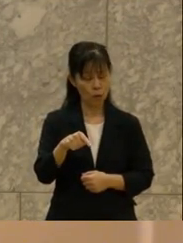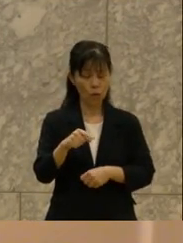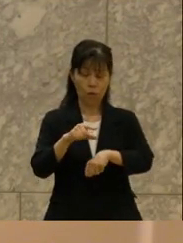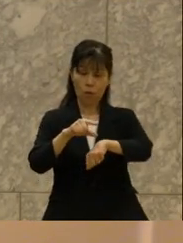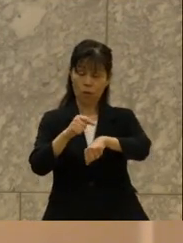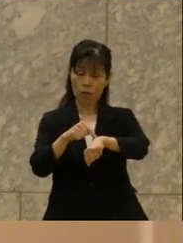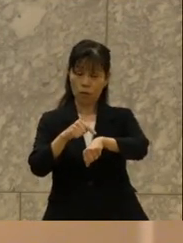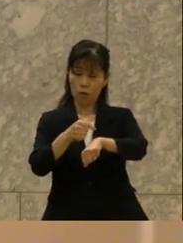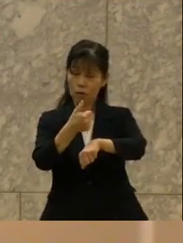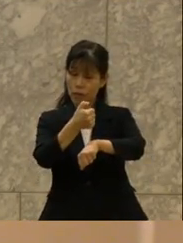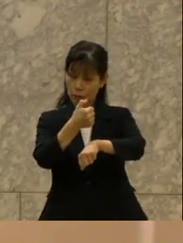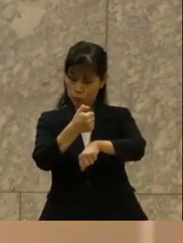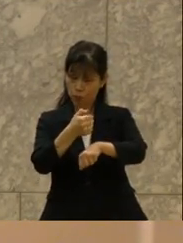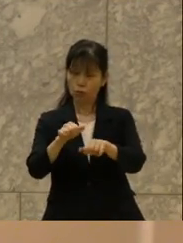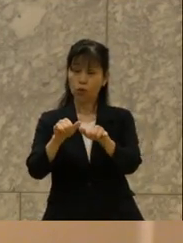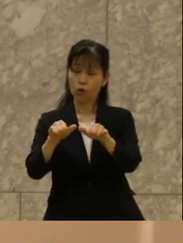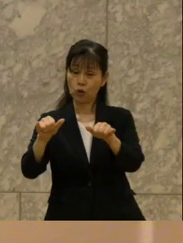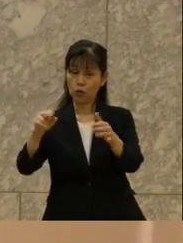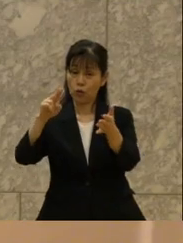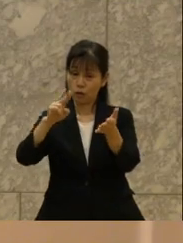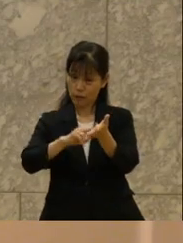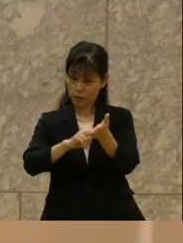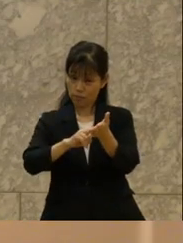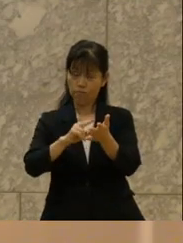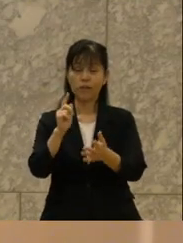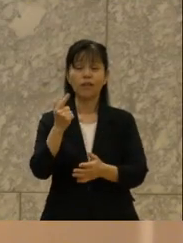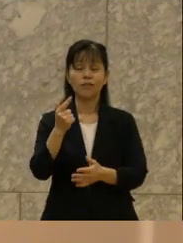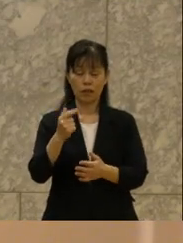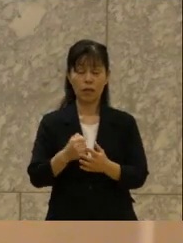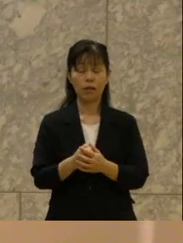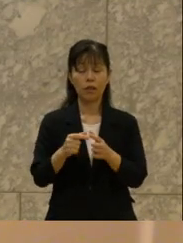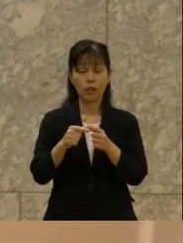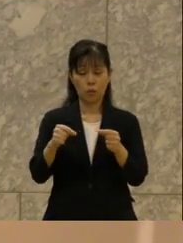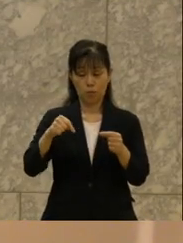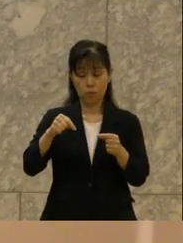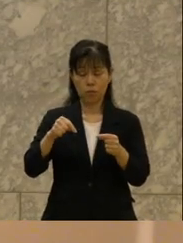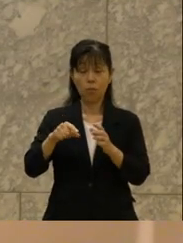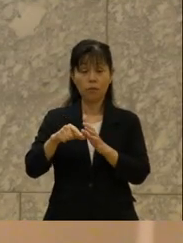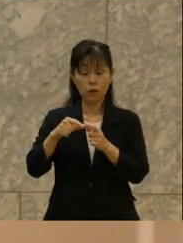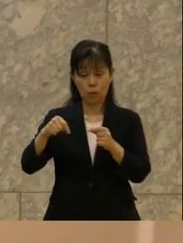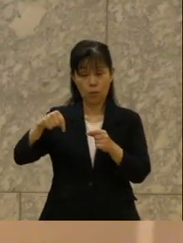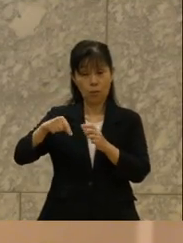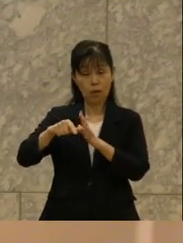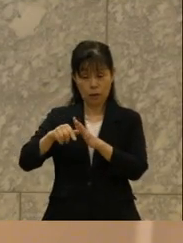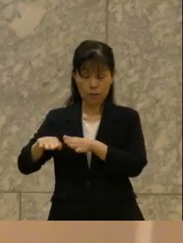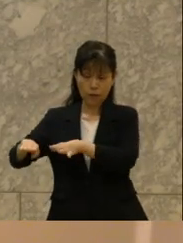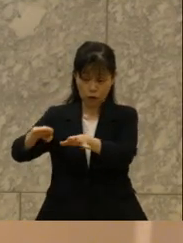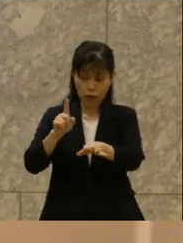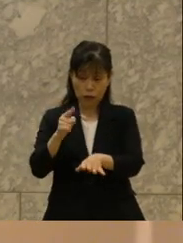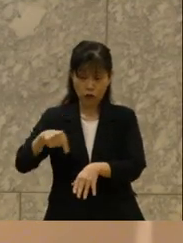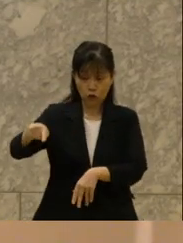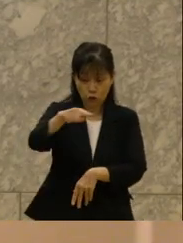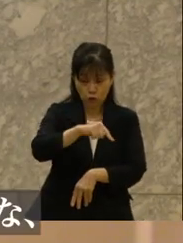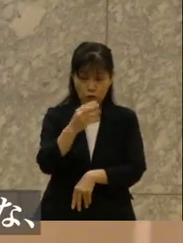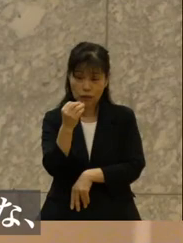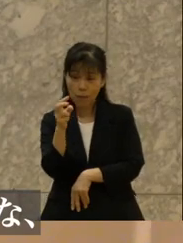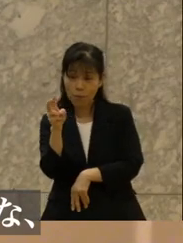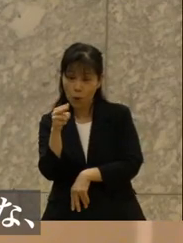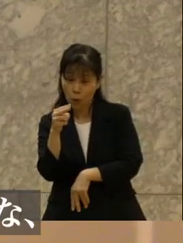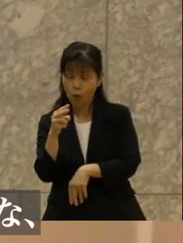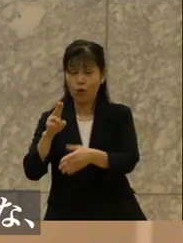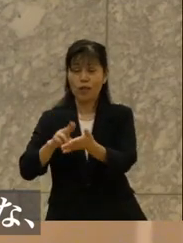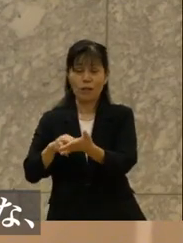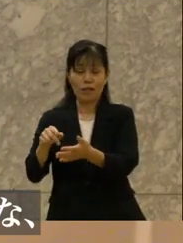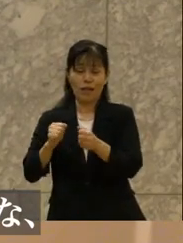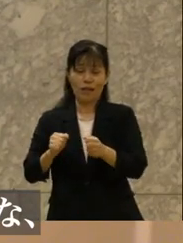距離とタイムを決めてるわけじゃなくてその日本だとトラックで1周何秒とかって決めてやるんですけど